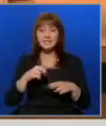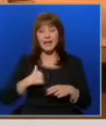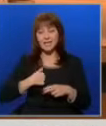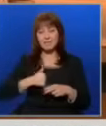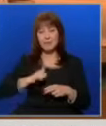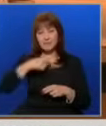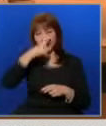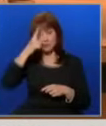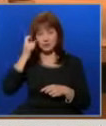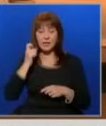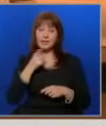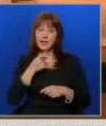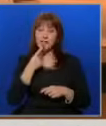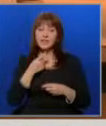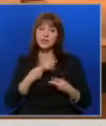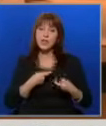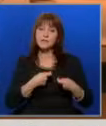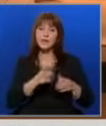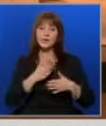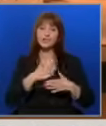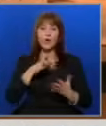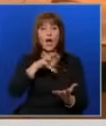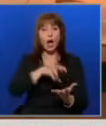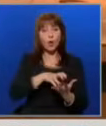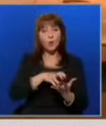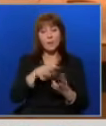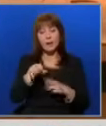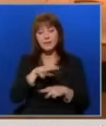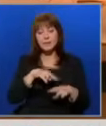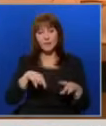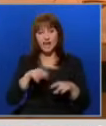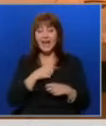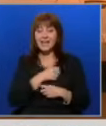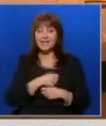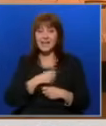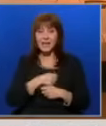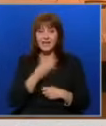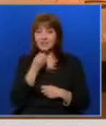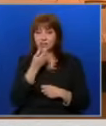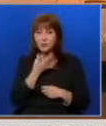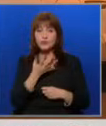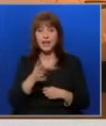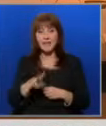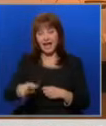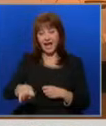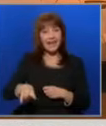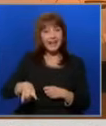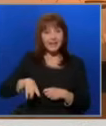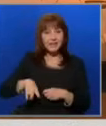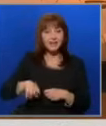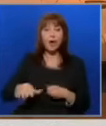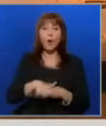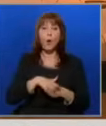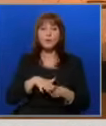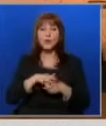че са изпратили своя група, която прави своя проверка. Но тъй като трагедията е станала на ЖП линия,